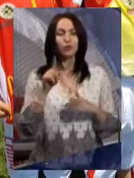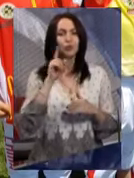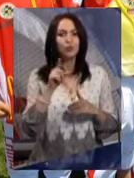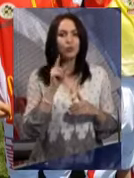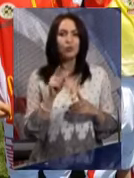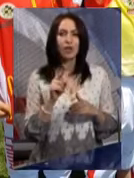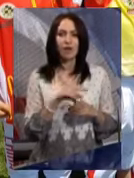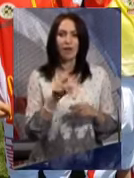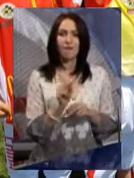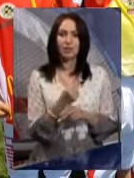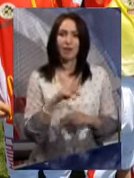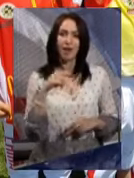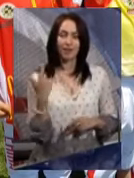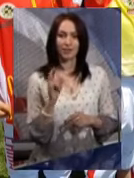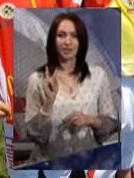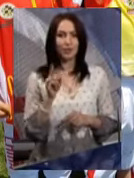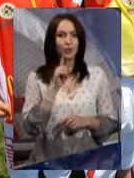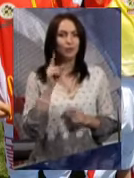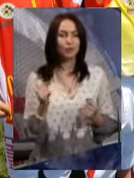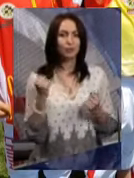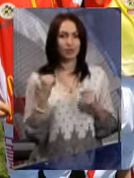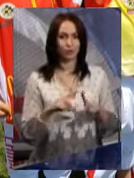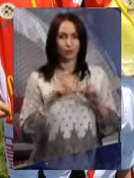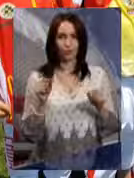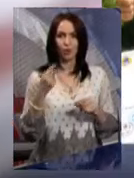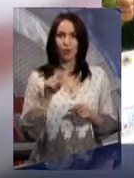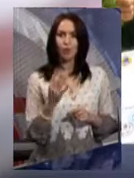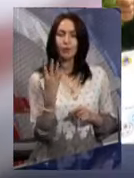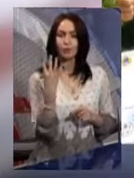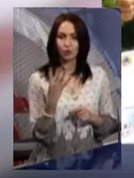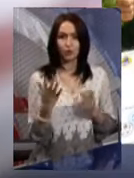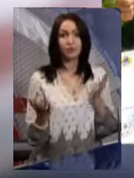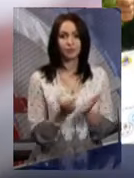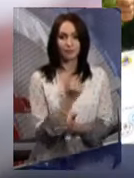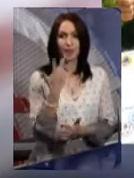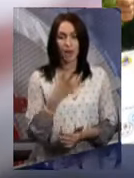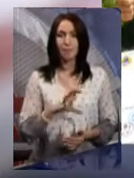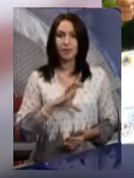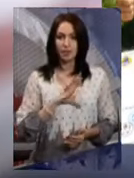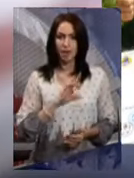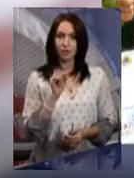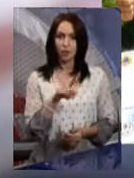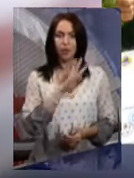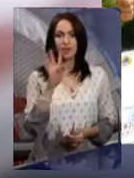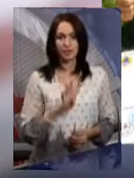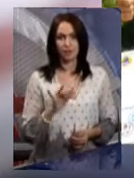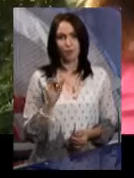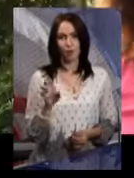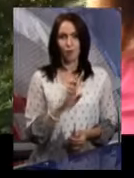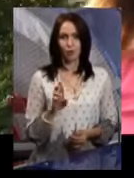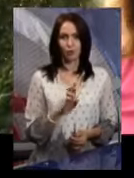надії» вихованець Харківської дитячо-юнацької спортивної школи номер 4 здобув три медалі – золото, срібло та